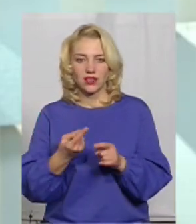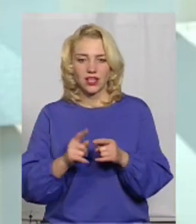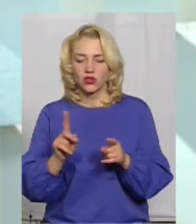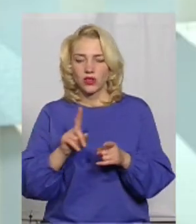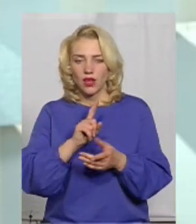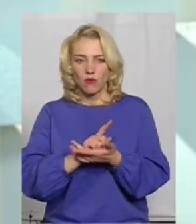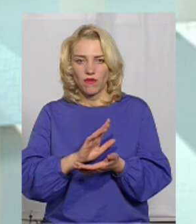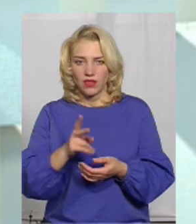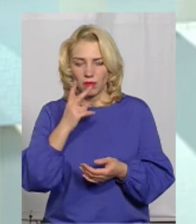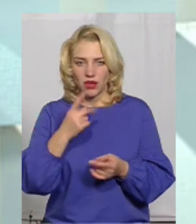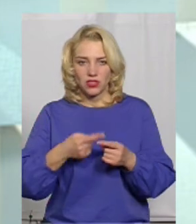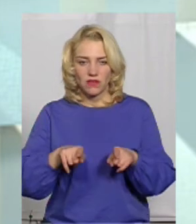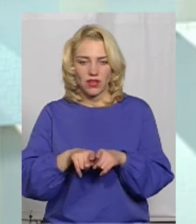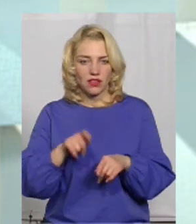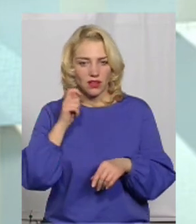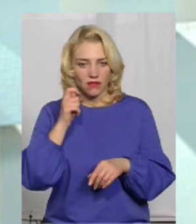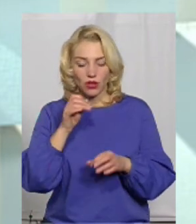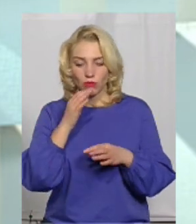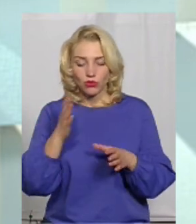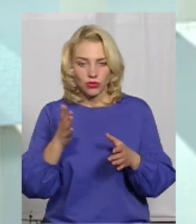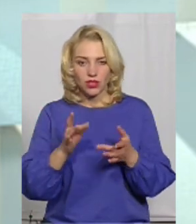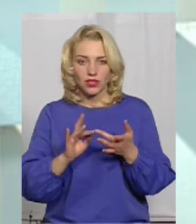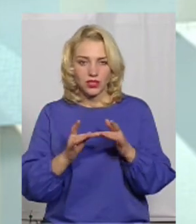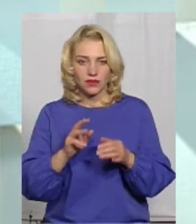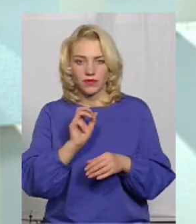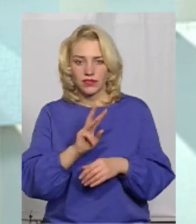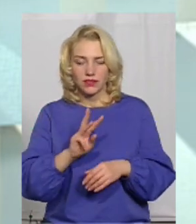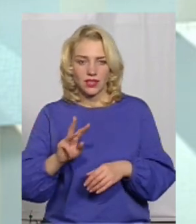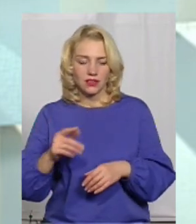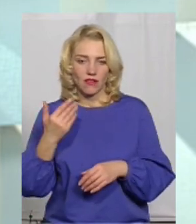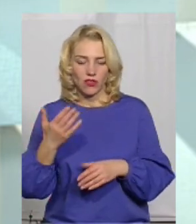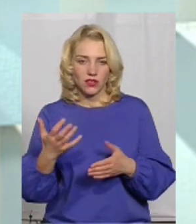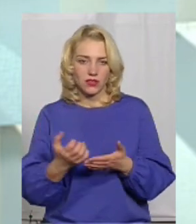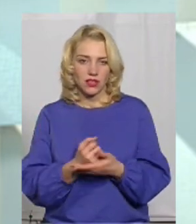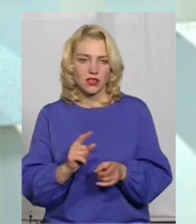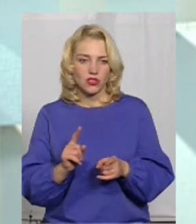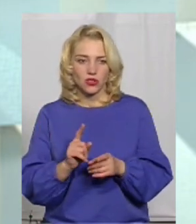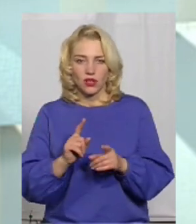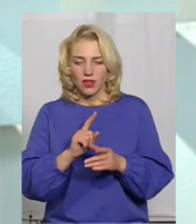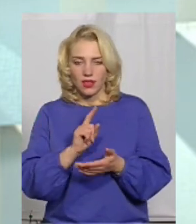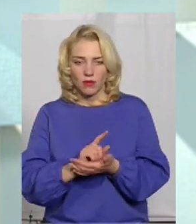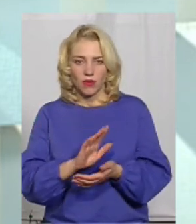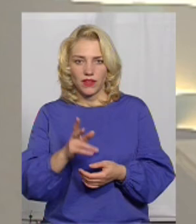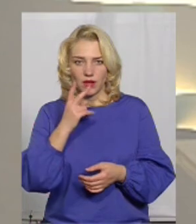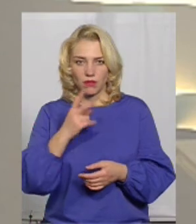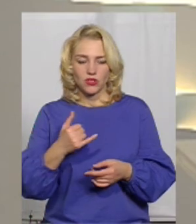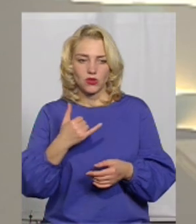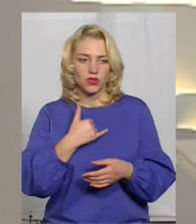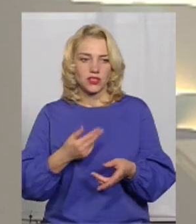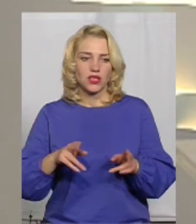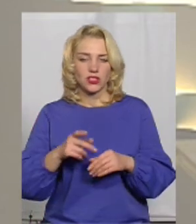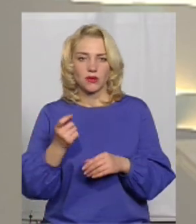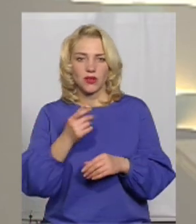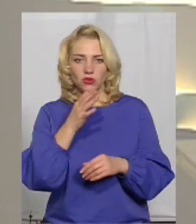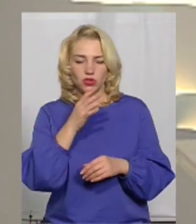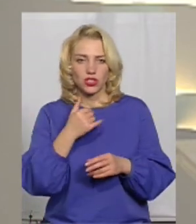вік? Будь-яка соціальна мережа, будь-які сайти, вона знайде те, що не повинна бачити. У нас залишилось зовсім коротко часу.